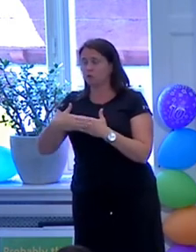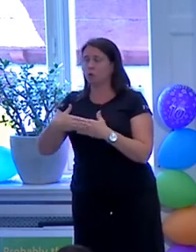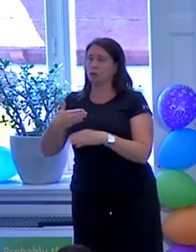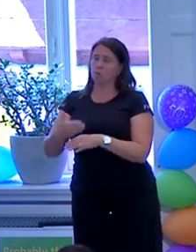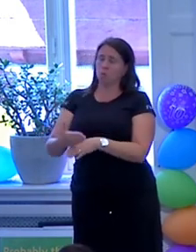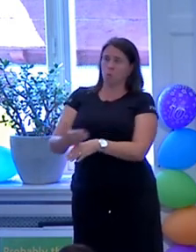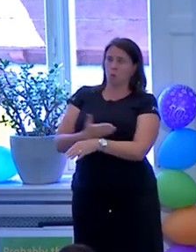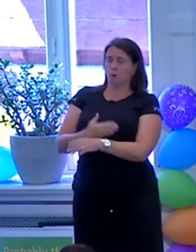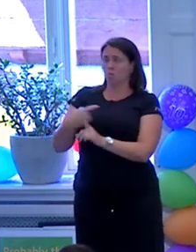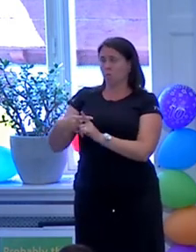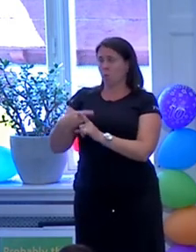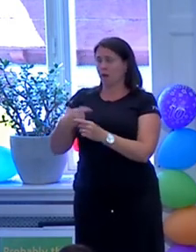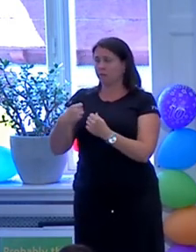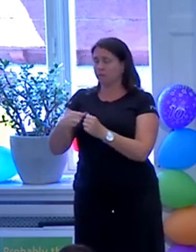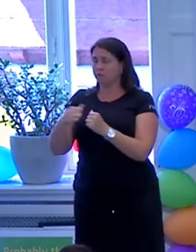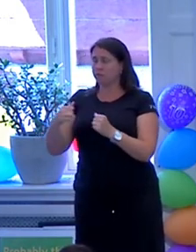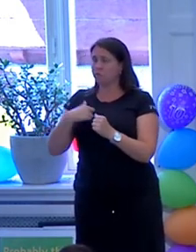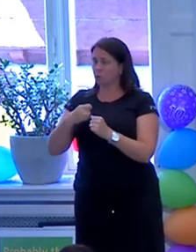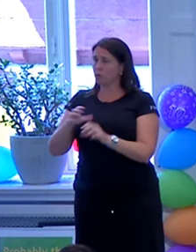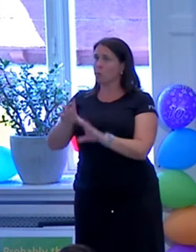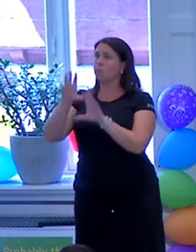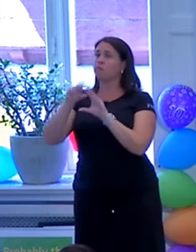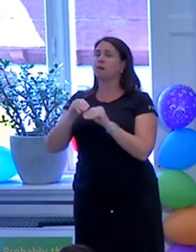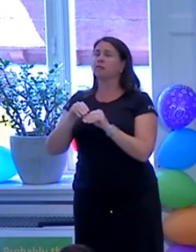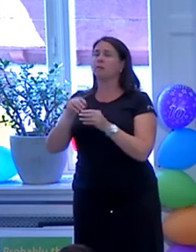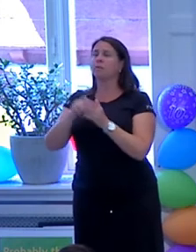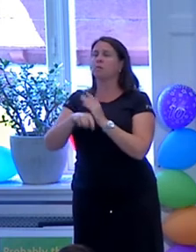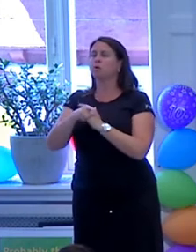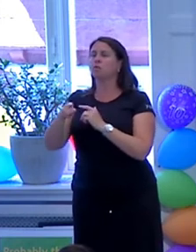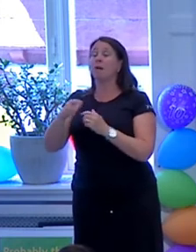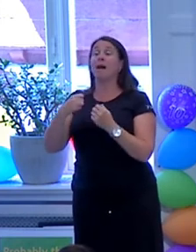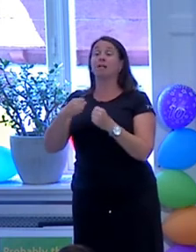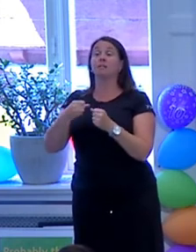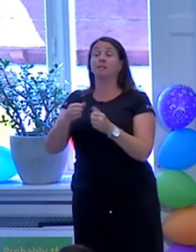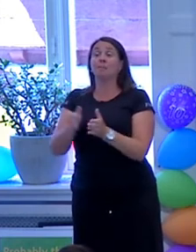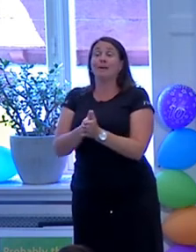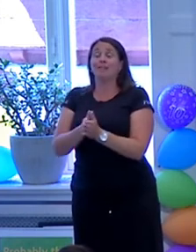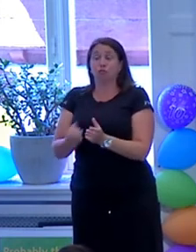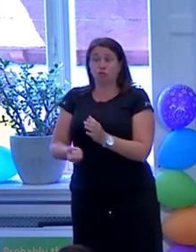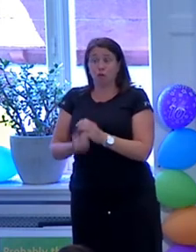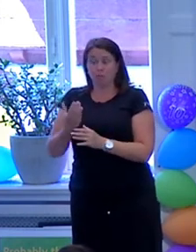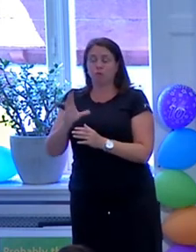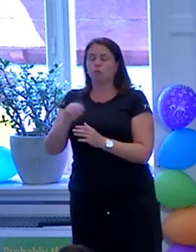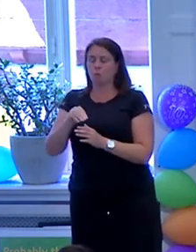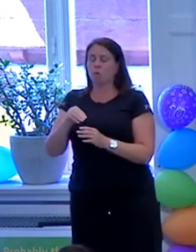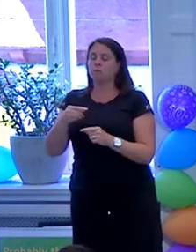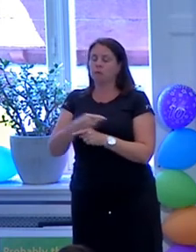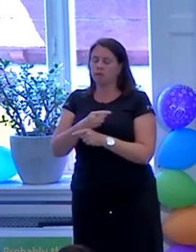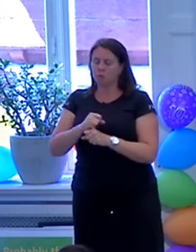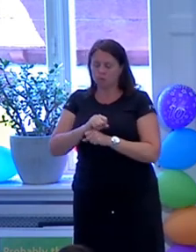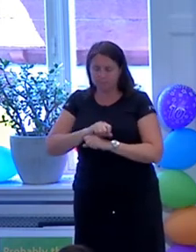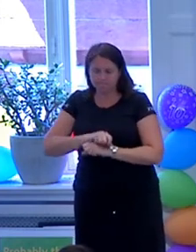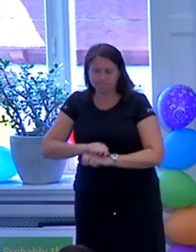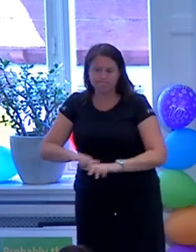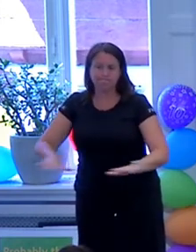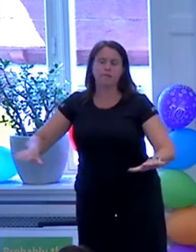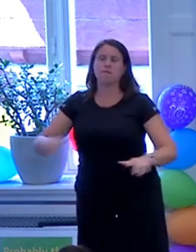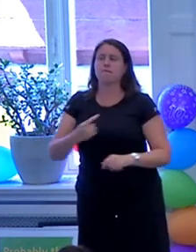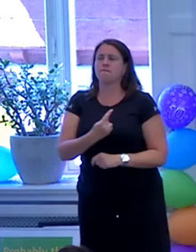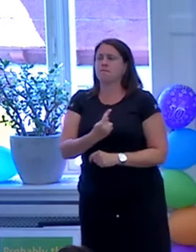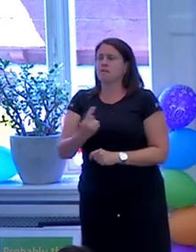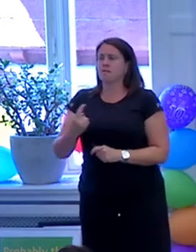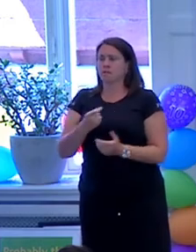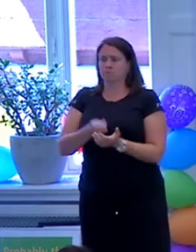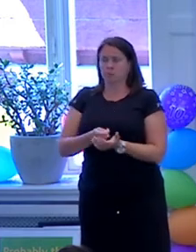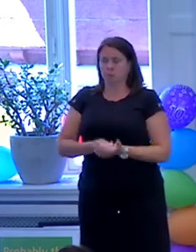är sammanhållande och ser invånaren som en aktiv medskapare. Då innebär det att då måste det genomsyra varenda beslut vi fattar,